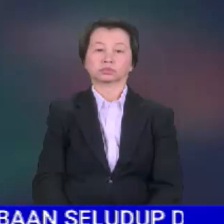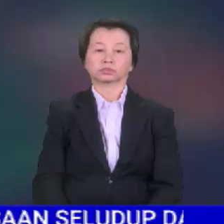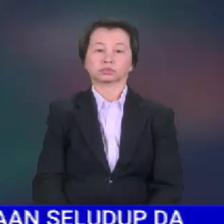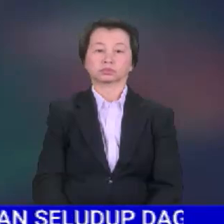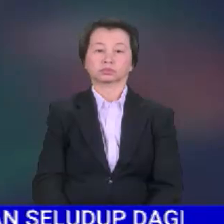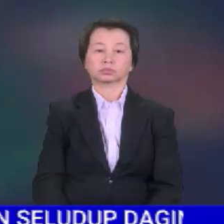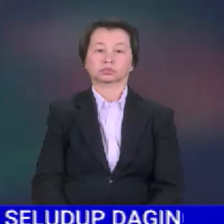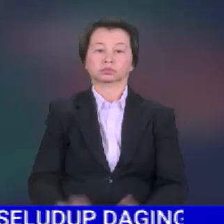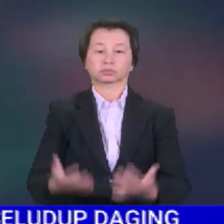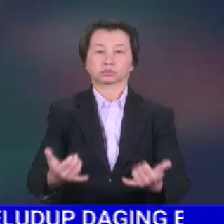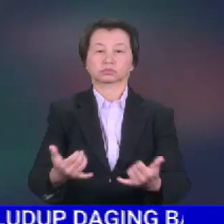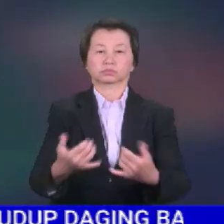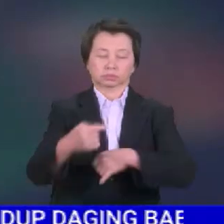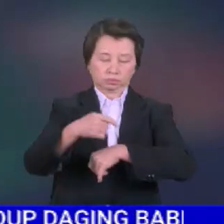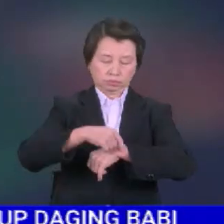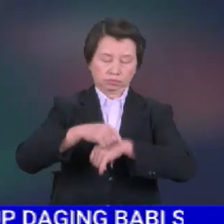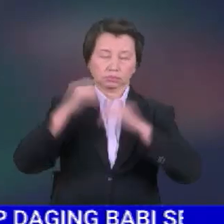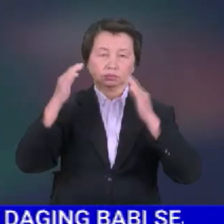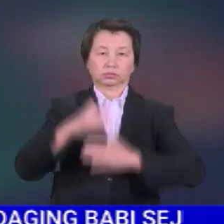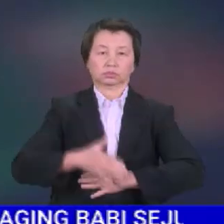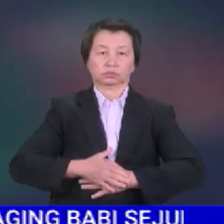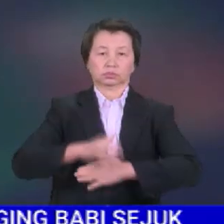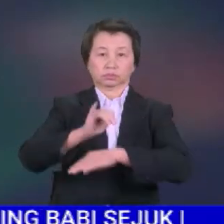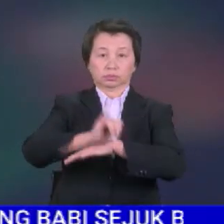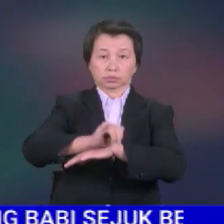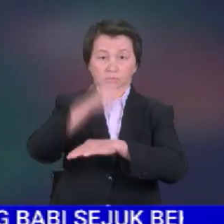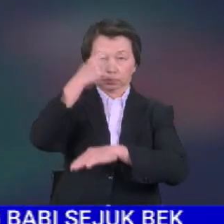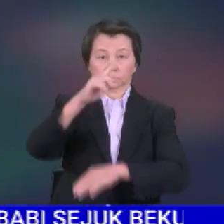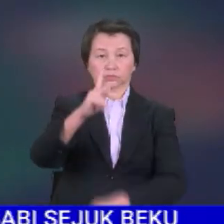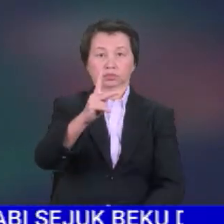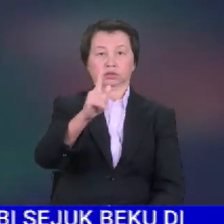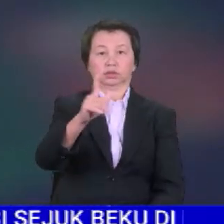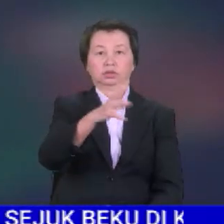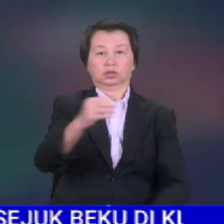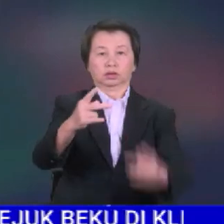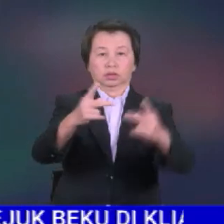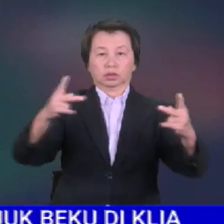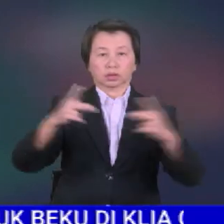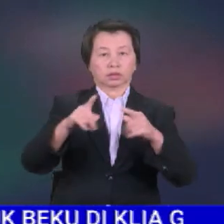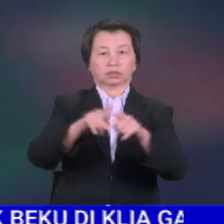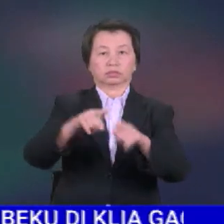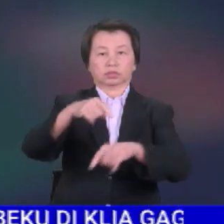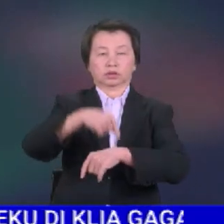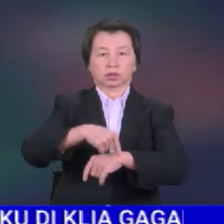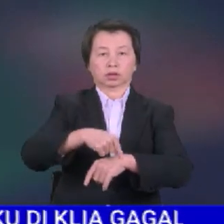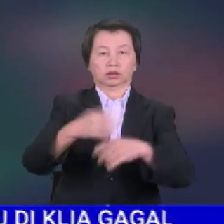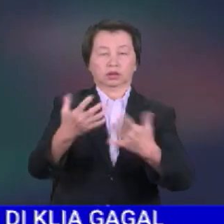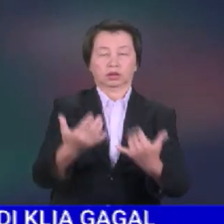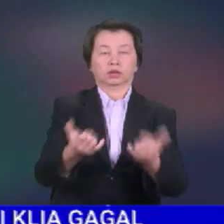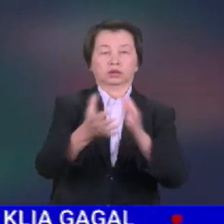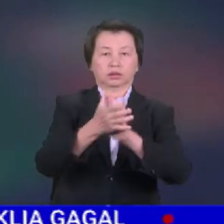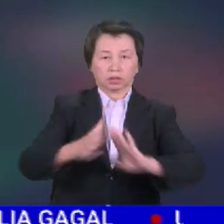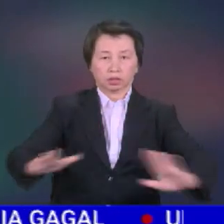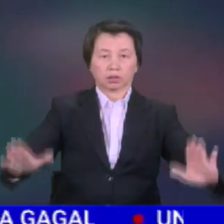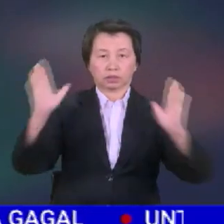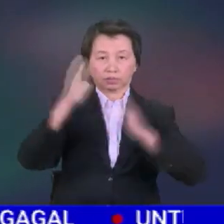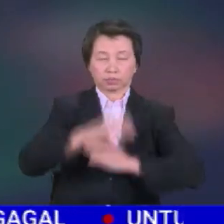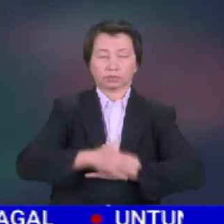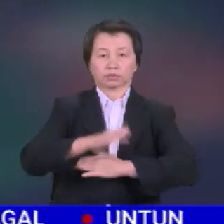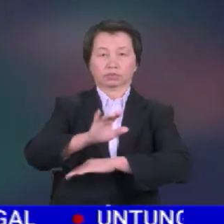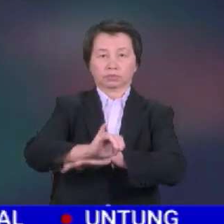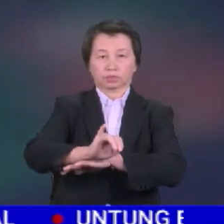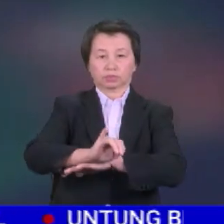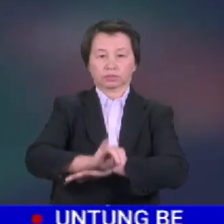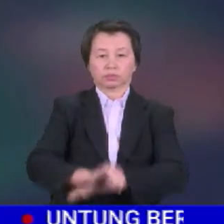saudara muslimin dan muslimat telah masuk waktu solat fardu isyak bagi Kuala Lumpur dan kawasan-kawasan yang sewaktu dengannya selamat Menan solat fardu